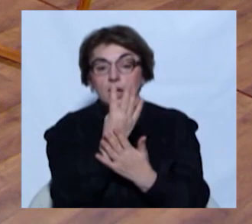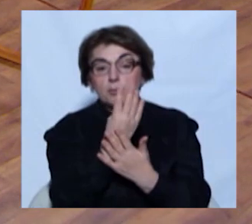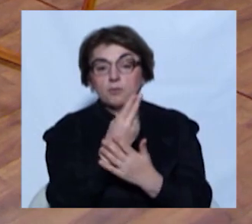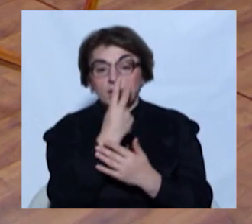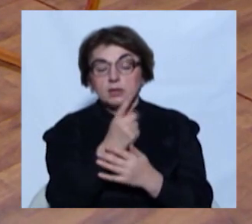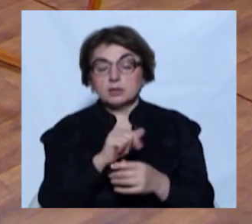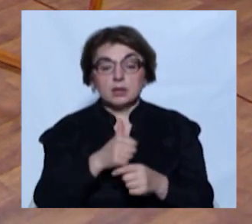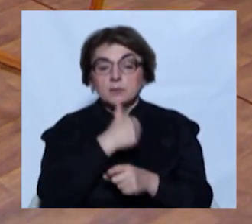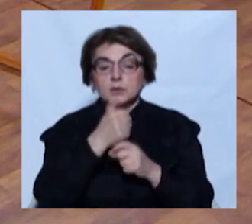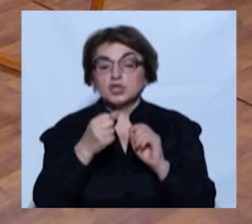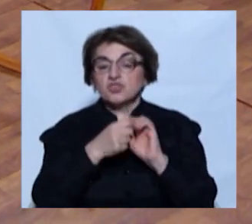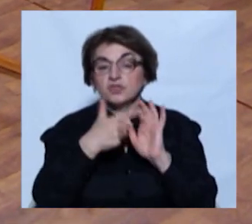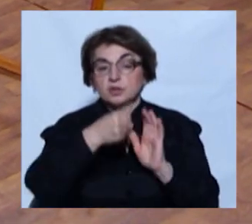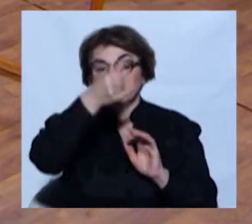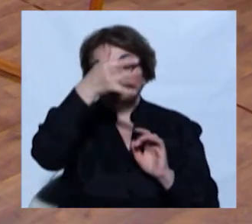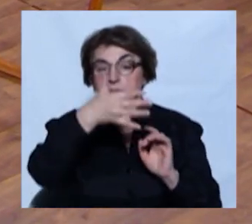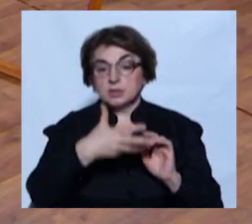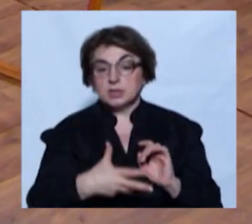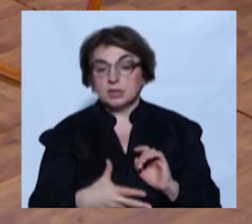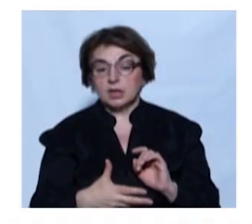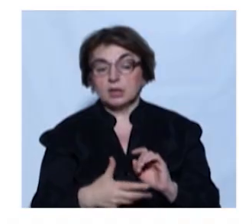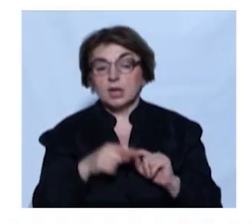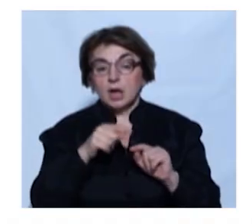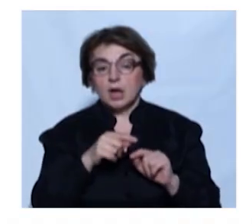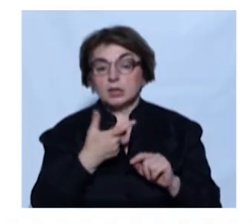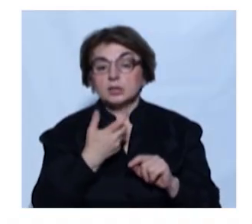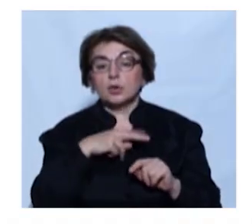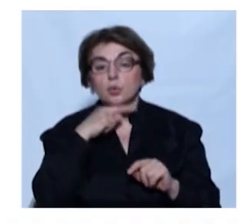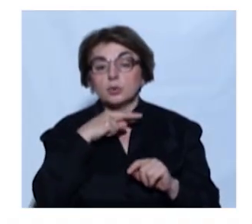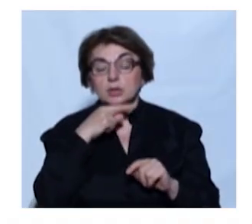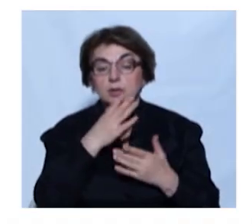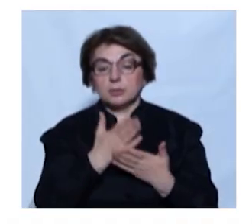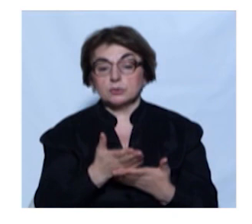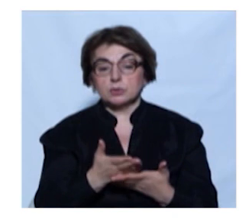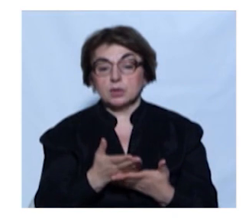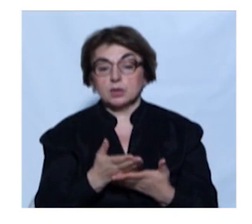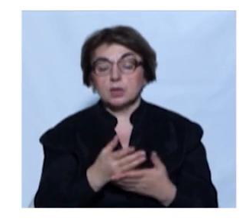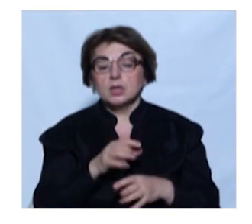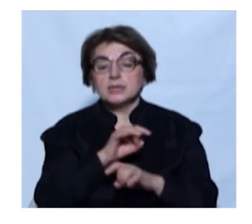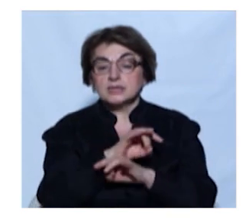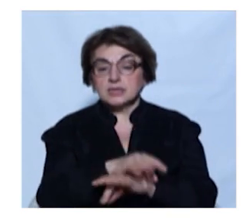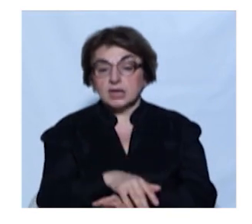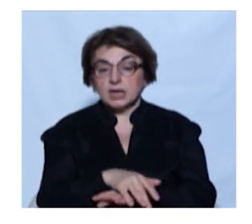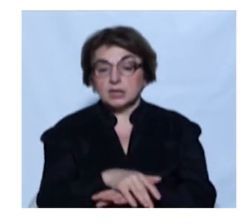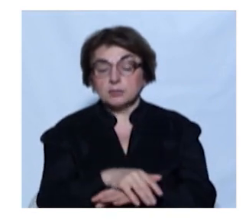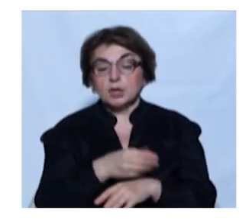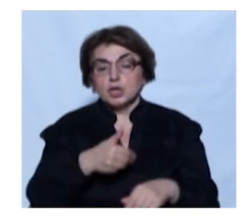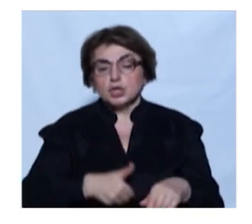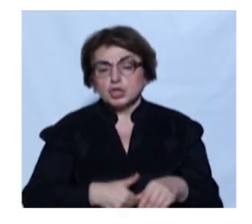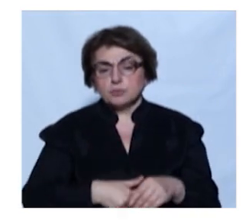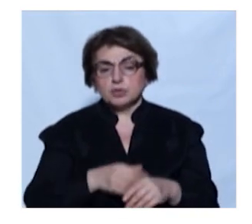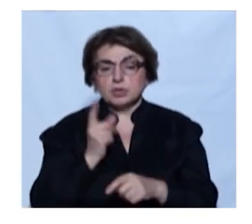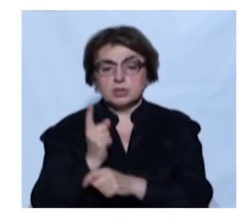რა ძირითადი 17 მიზნისაგან შედგება და აქ ძალიან დიდი ყურადღება, რა თქმა უნდა, ეხება სიღარიბეს, შიმშილის